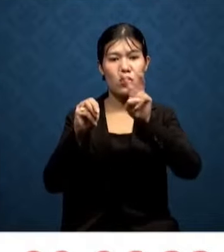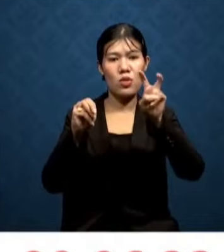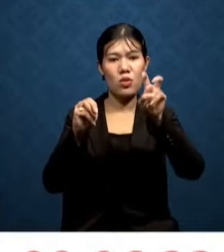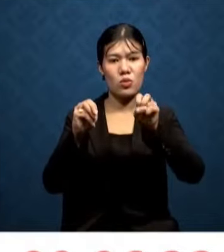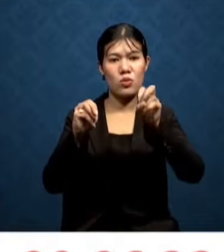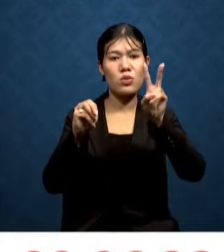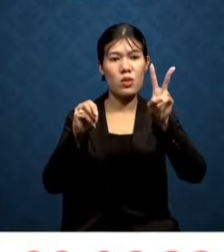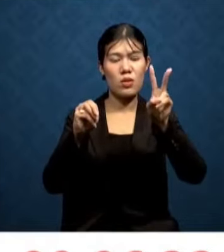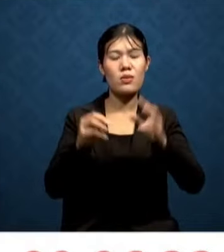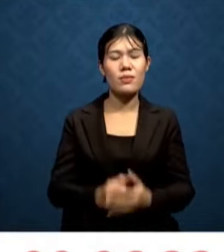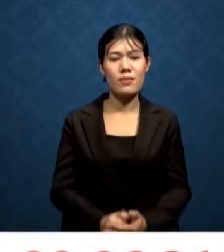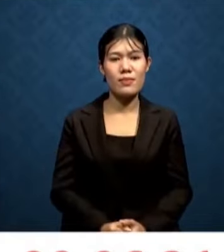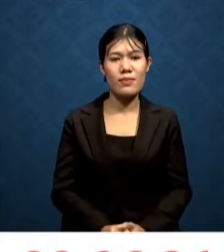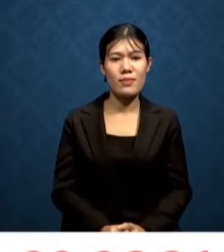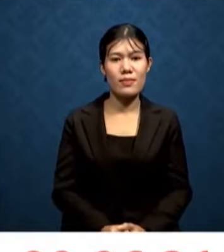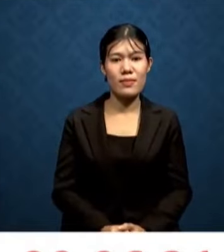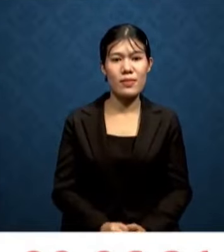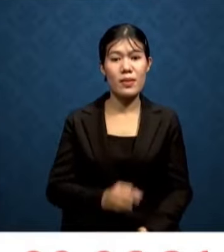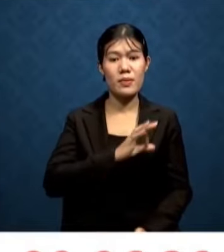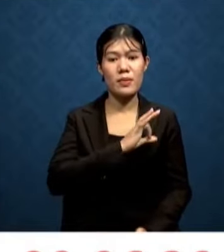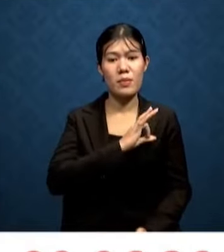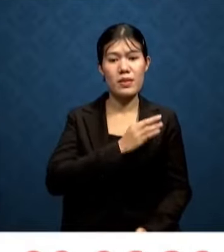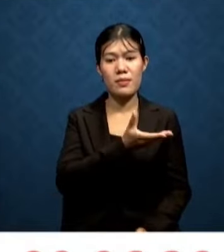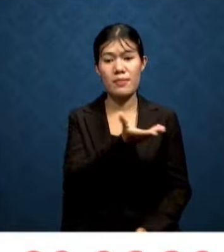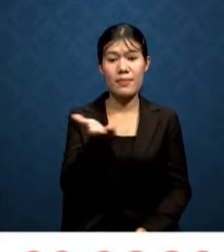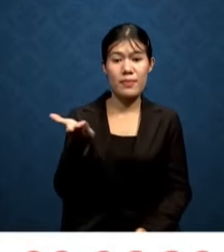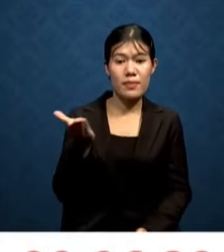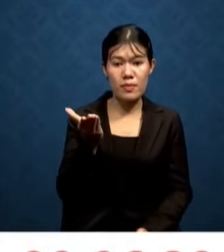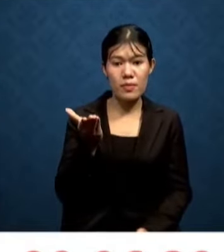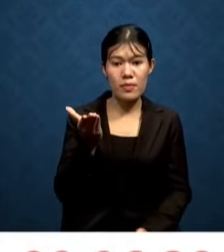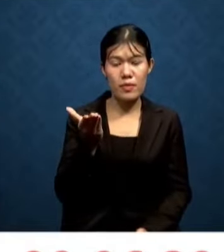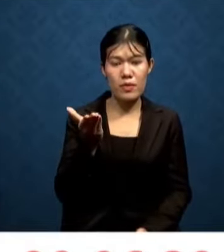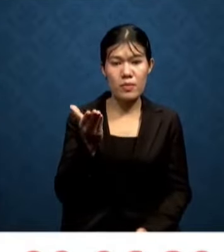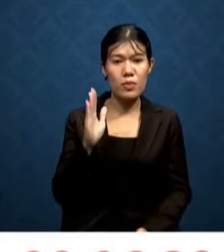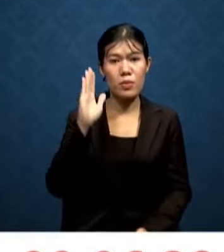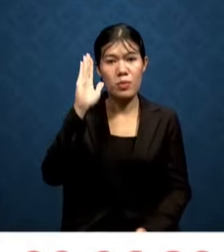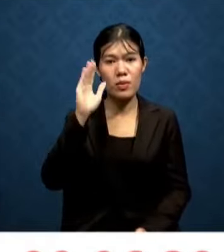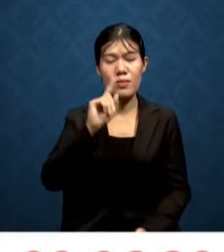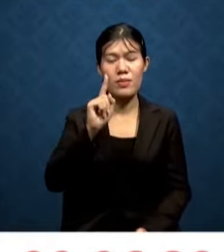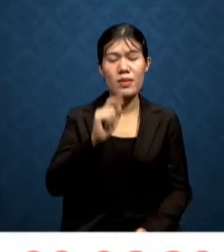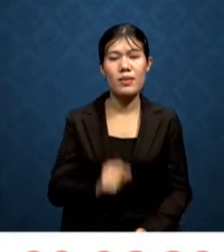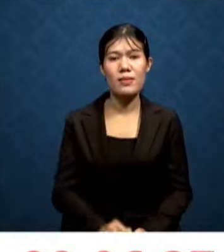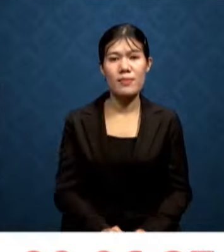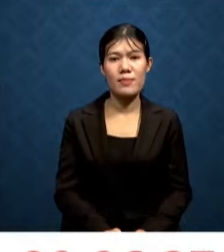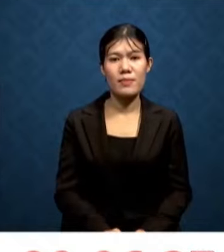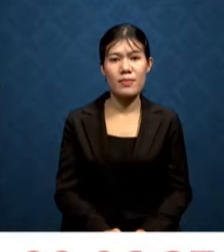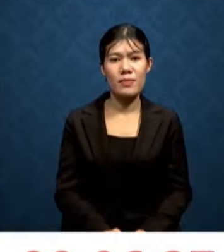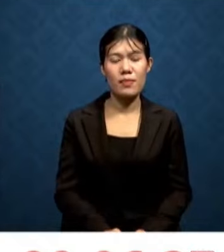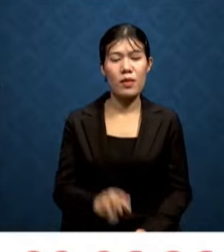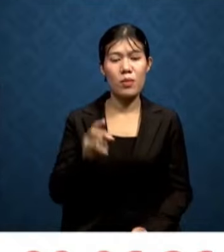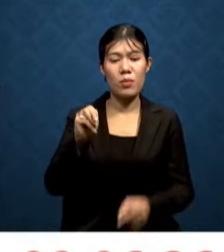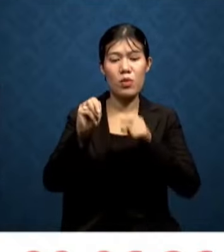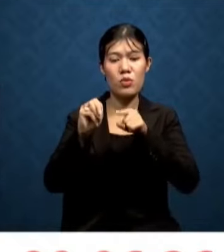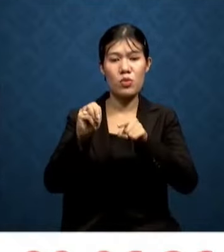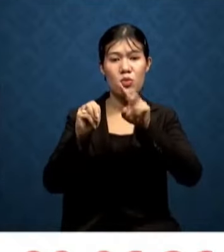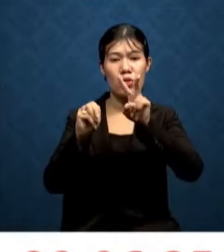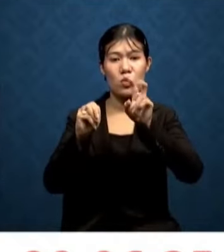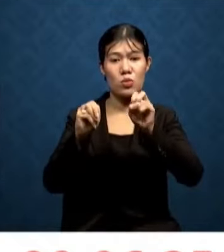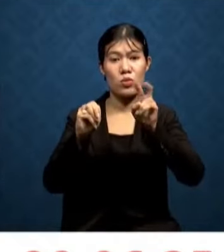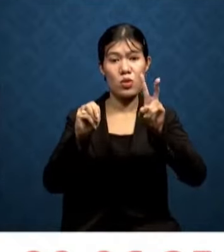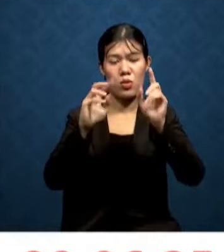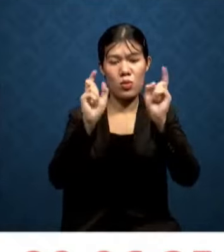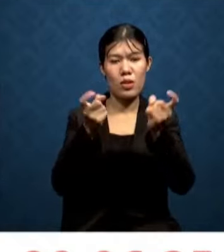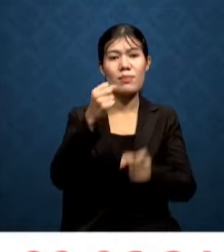ที่ท่านวุฒิสมาชิกบางท่านได้เอ่ยถึงเนี่ยท่านได้เอ่ยถึงตามมาตรา202วงเล็บ10ครับท่